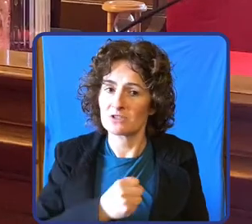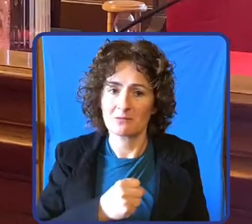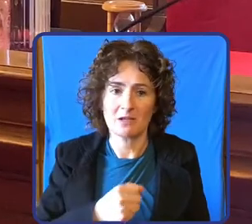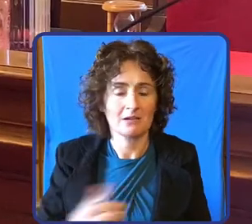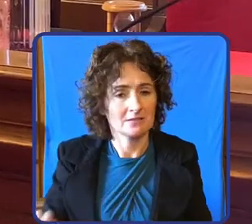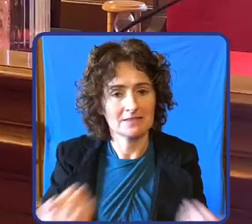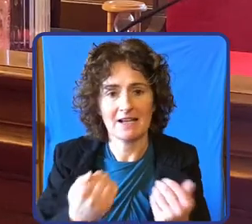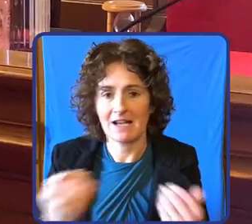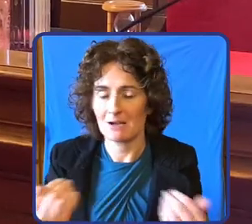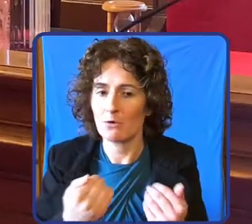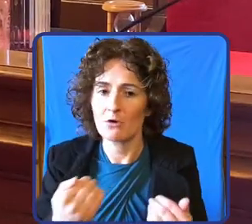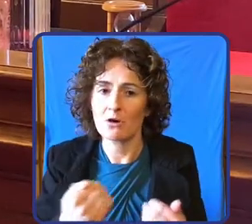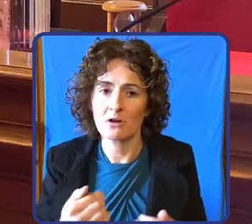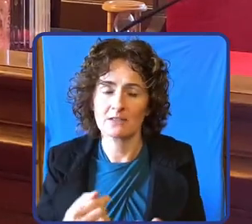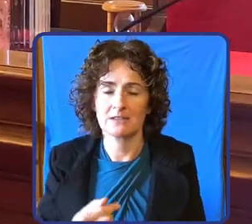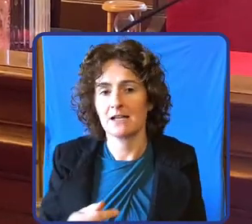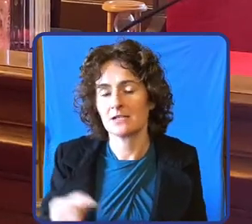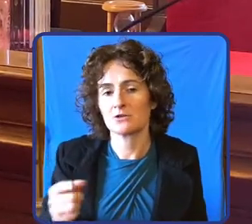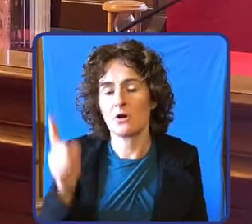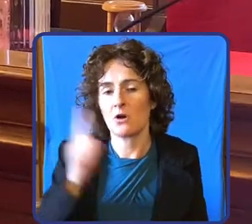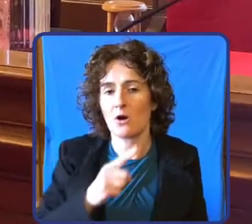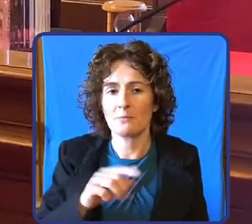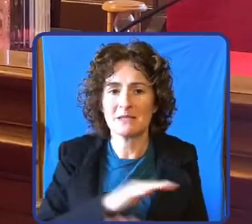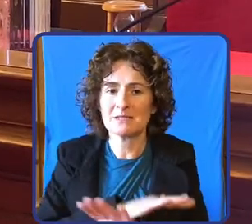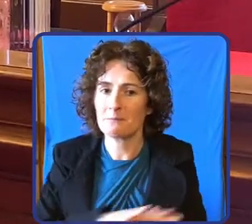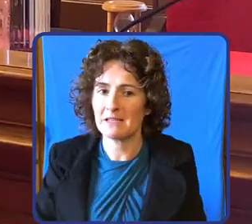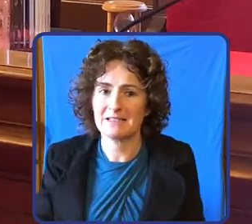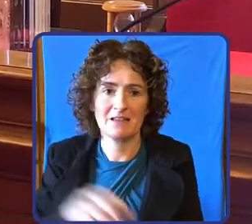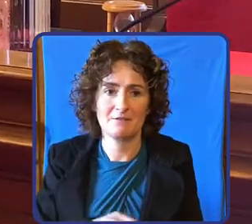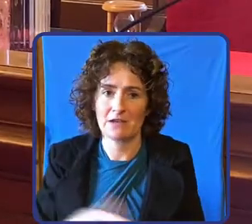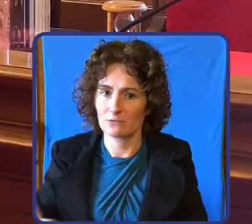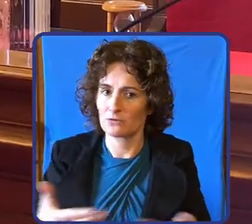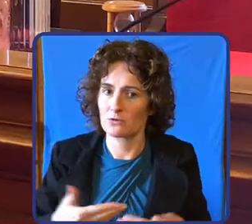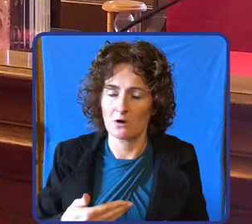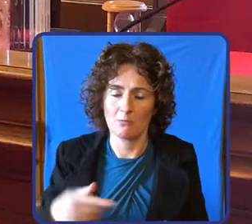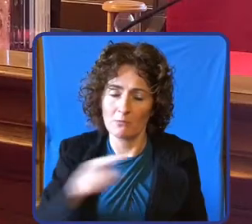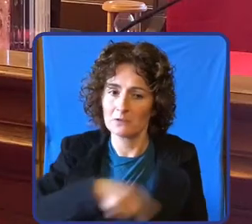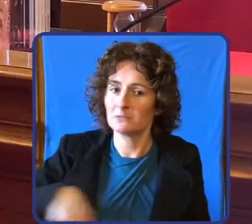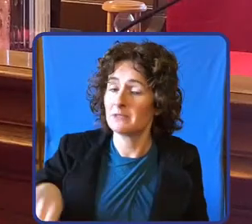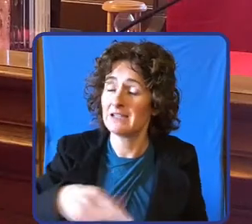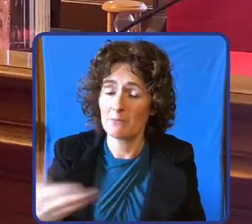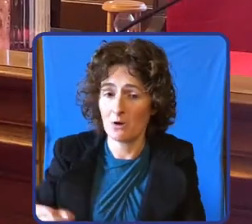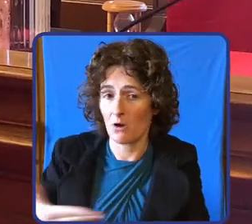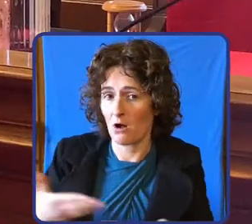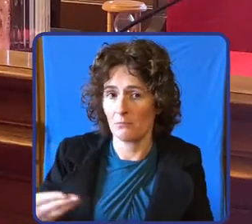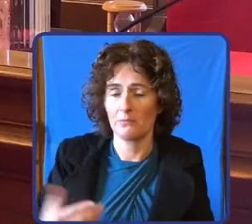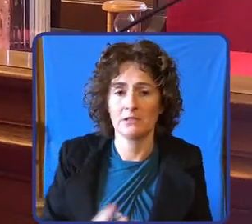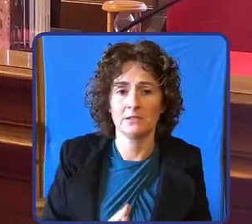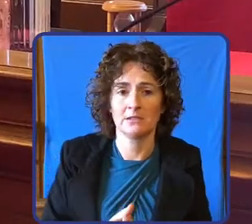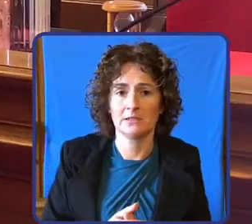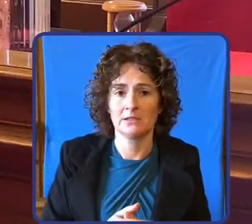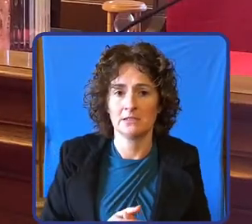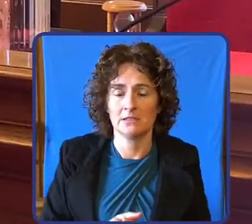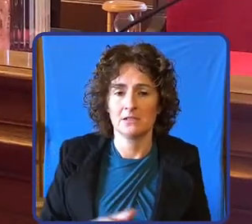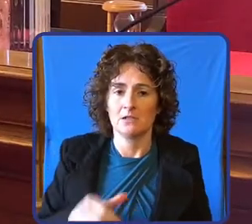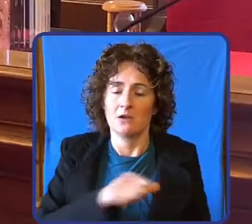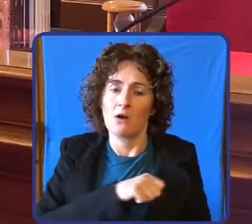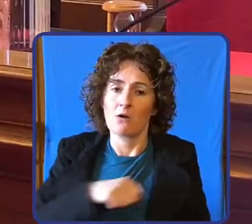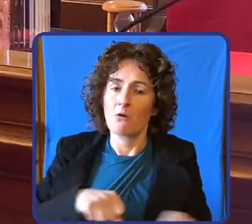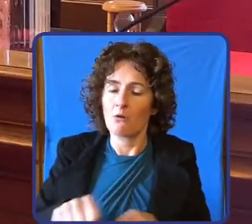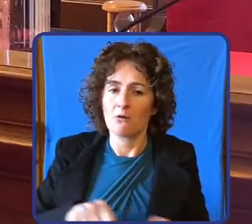el. Amilyen kérés, még egyszer elmondom, hogy bármilyen kérésük volt a magyar kormánynak, hogy mi